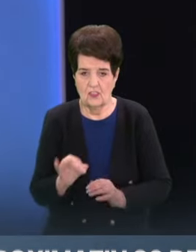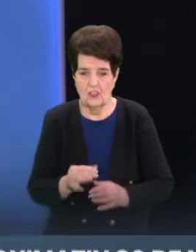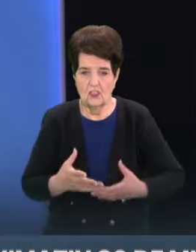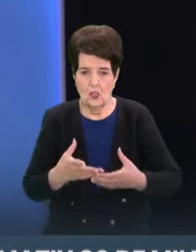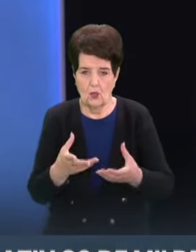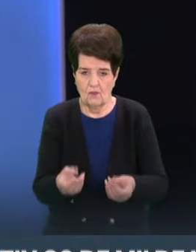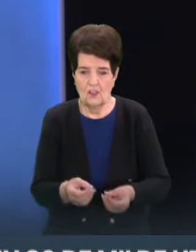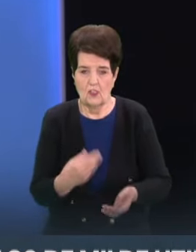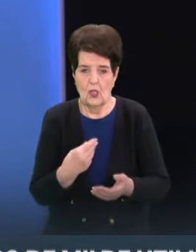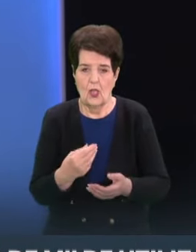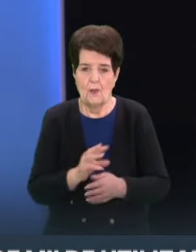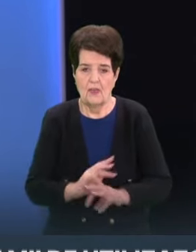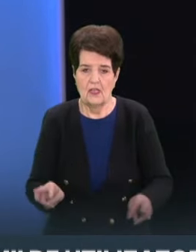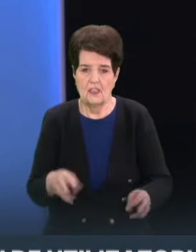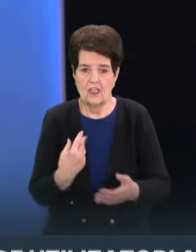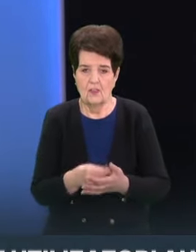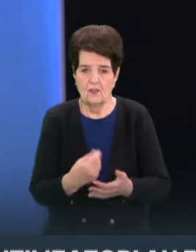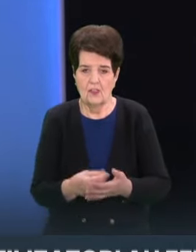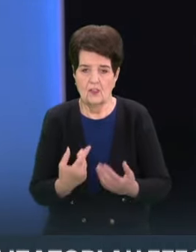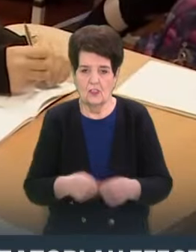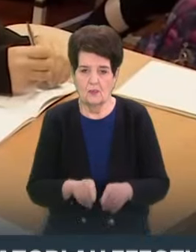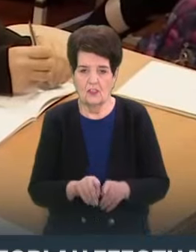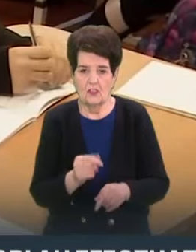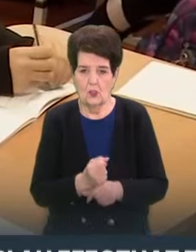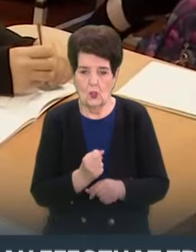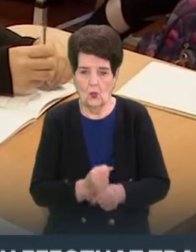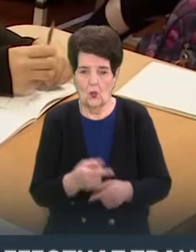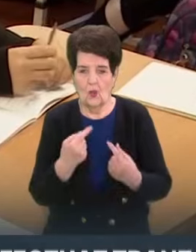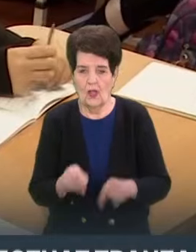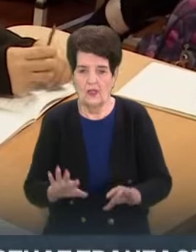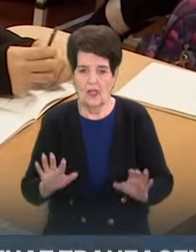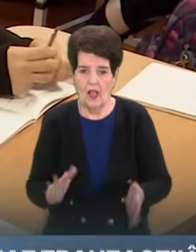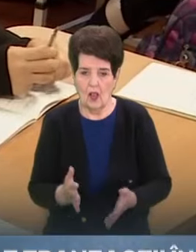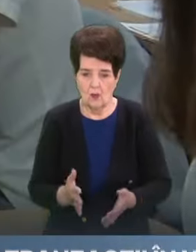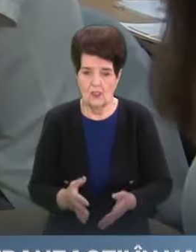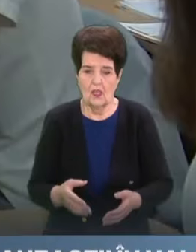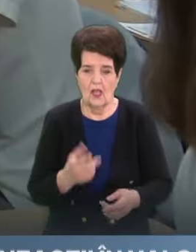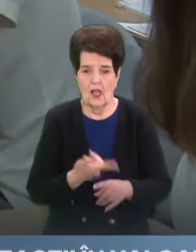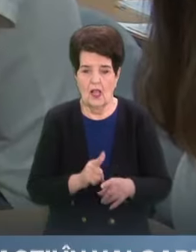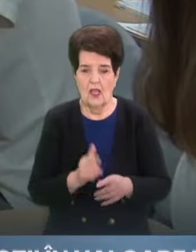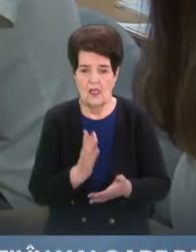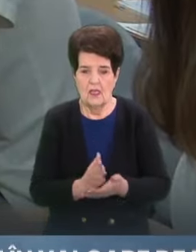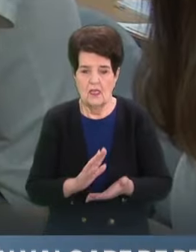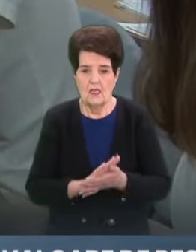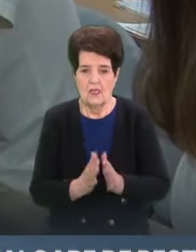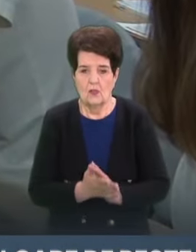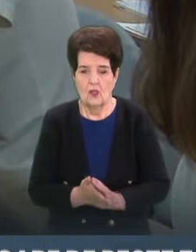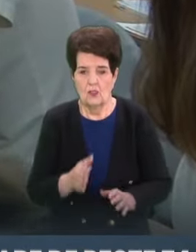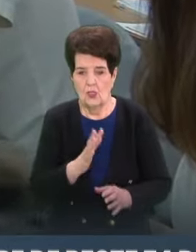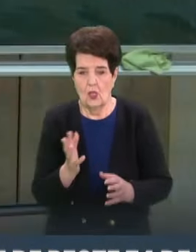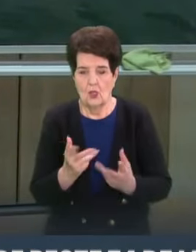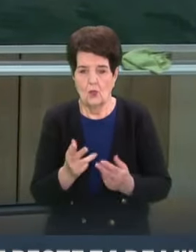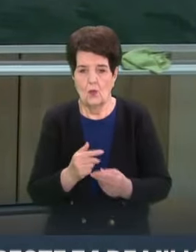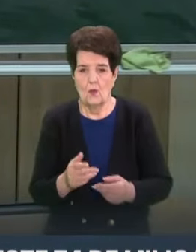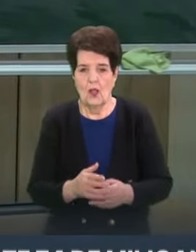și Ministerul Finanțelor și alți parteneri despre acest lucru. O altă cauză care amplifică situația este și numărul mare de școli cu puțini